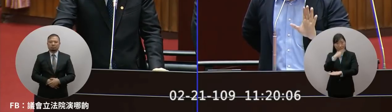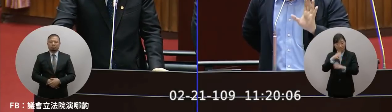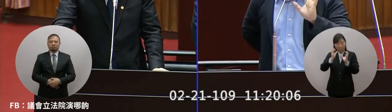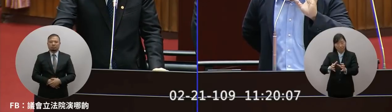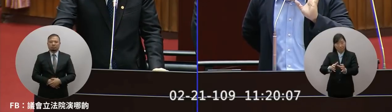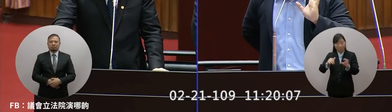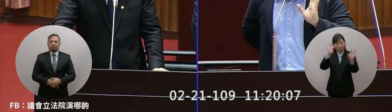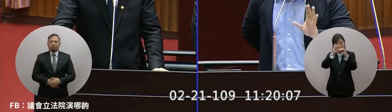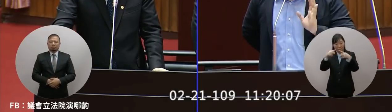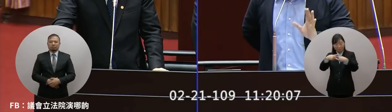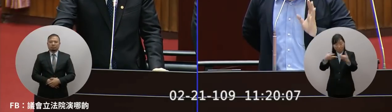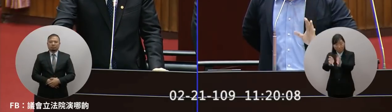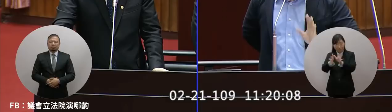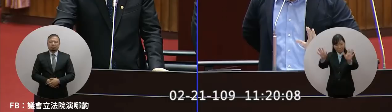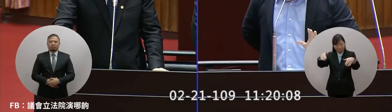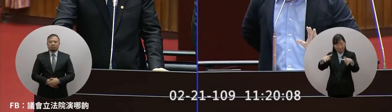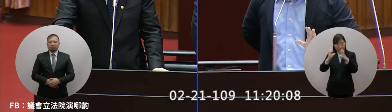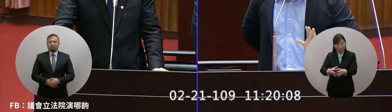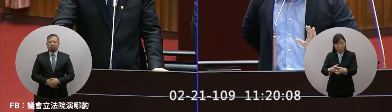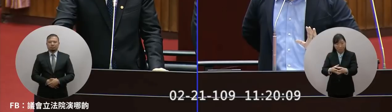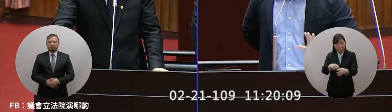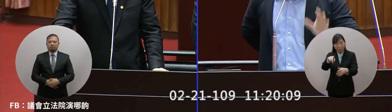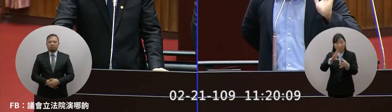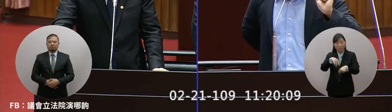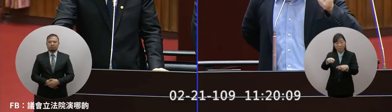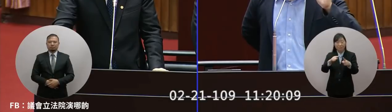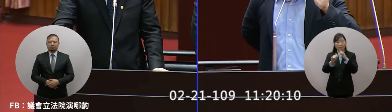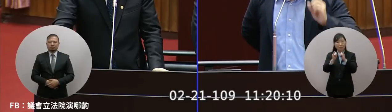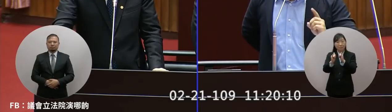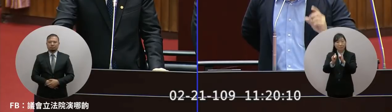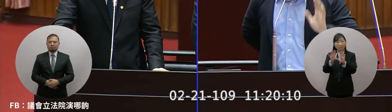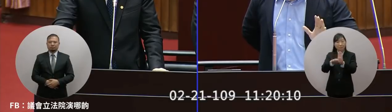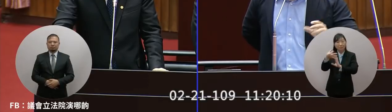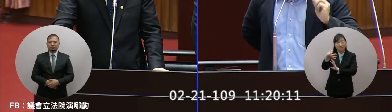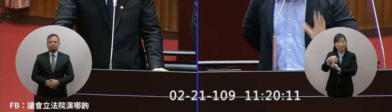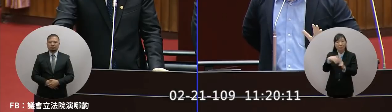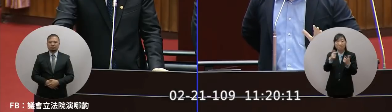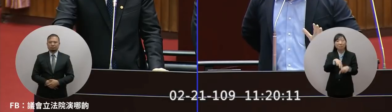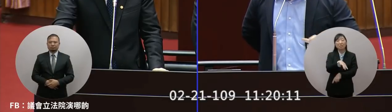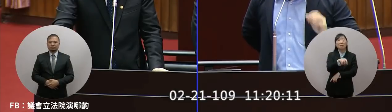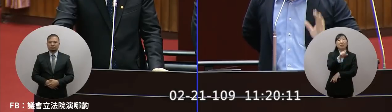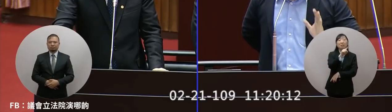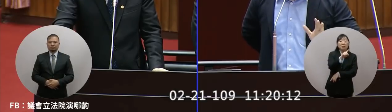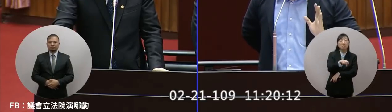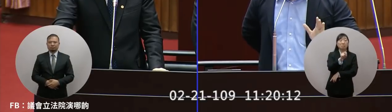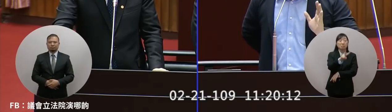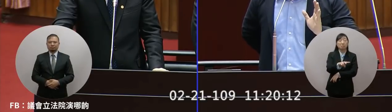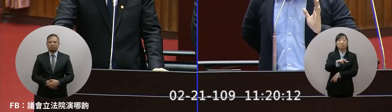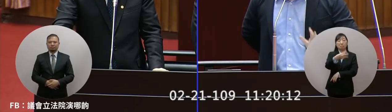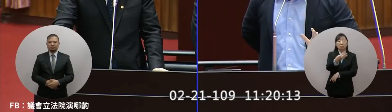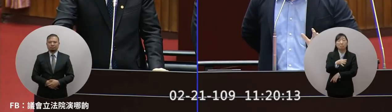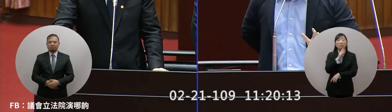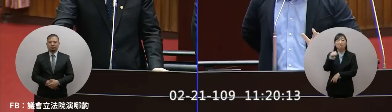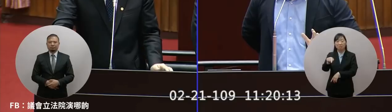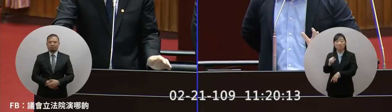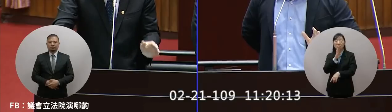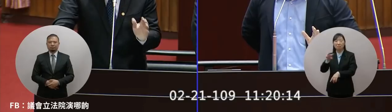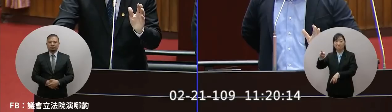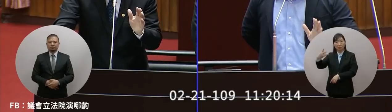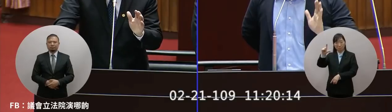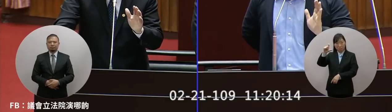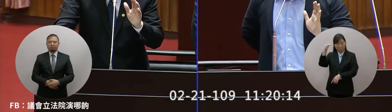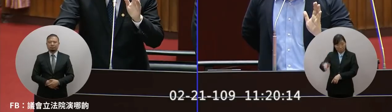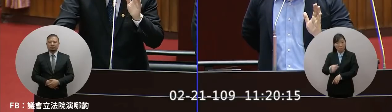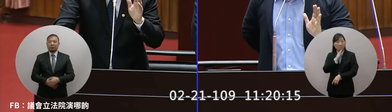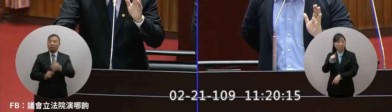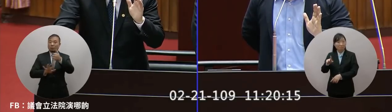小组？今天这是人民的血汗钱，好、哦，这不是一百块、两百块、三百块，这386亿。 跟委员